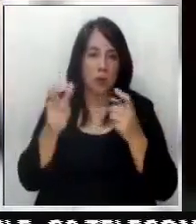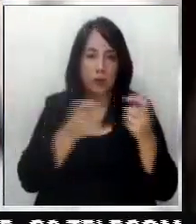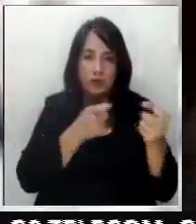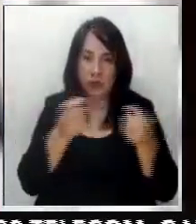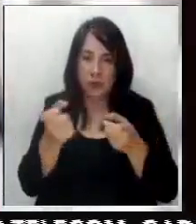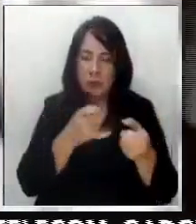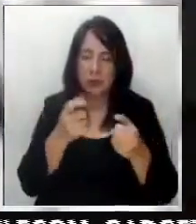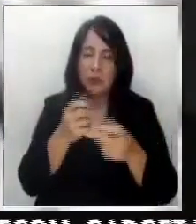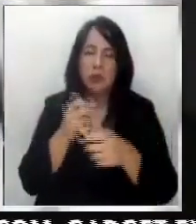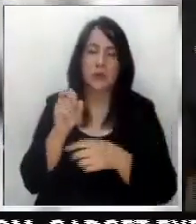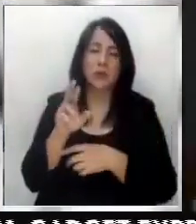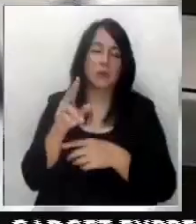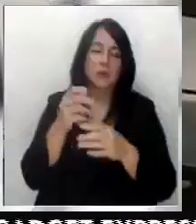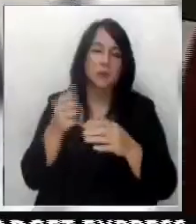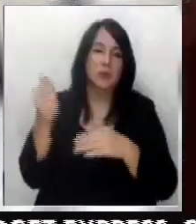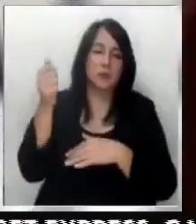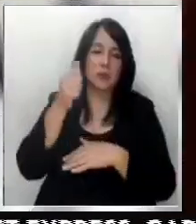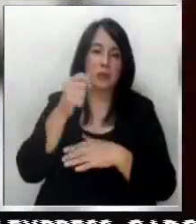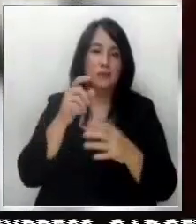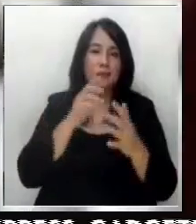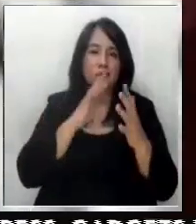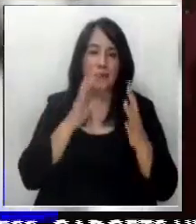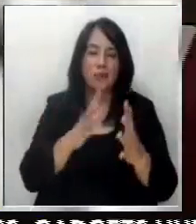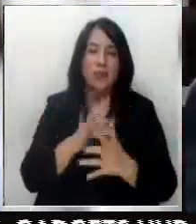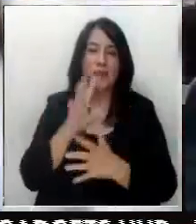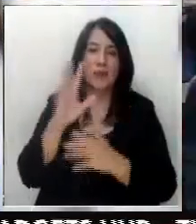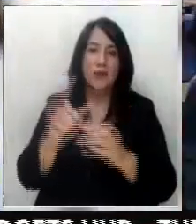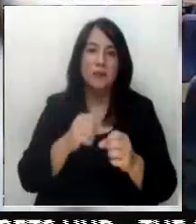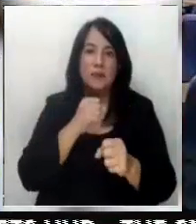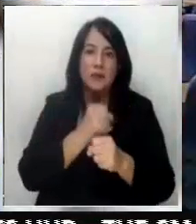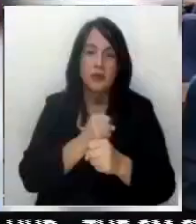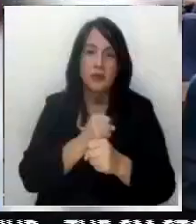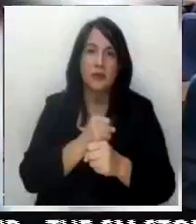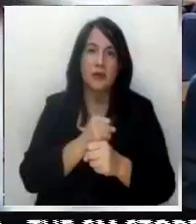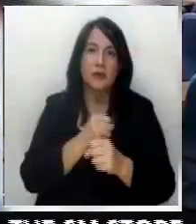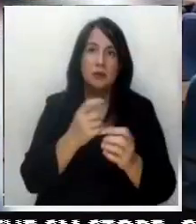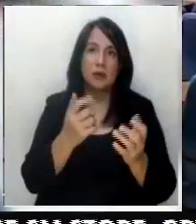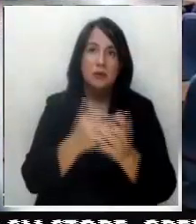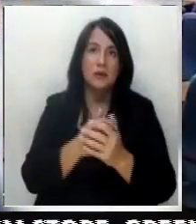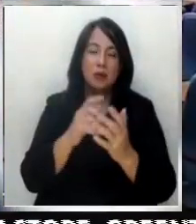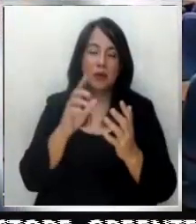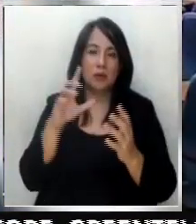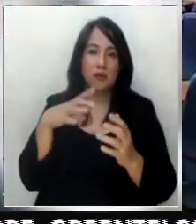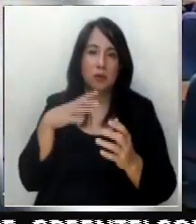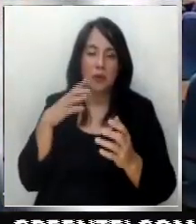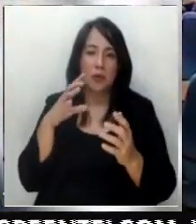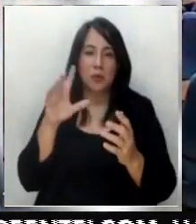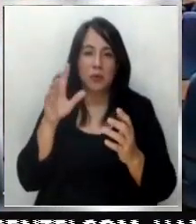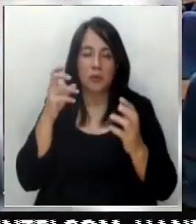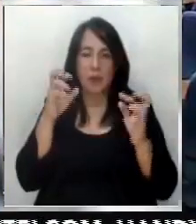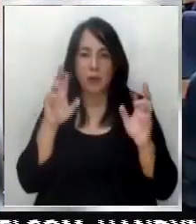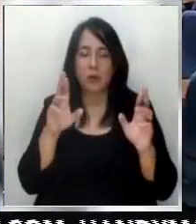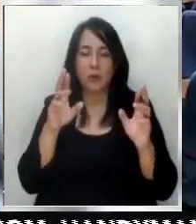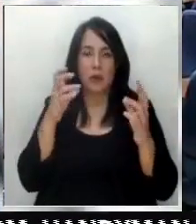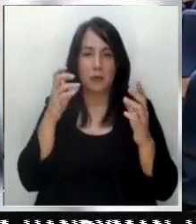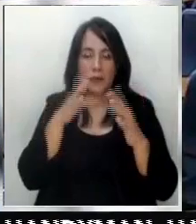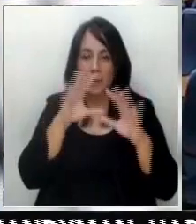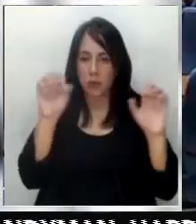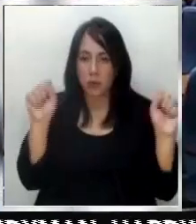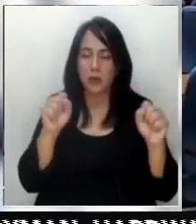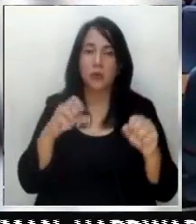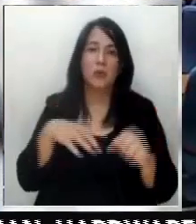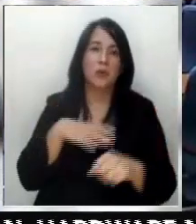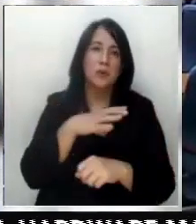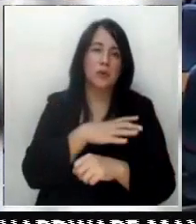Deputy Speaker, gawing 5 taon ang termino ng Pangulo, Kongresista at mga lokal na opisyal at hayaan silang umupo